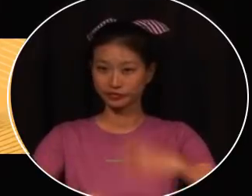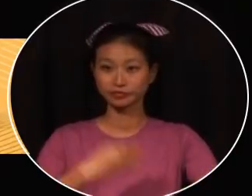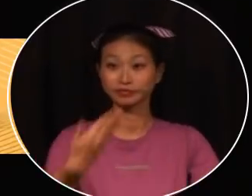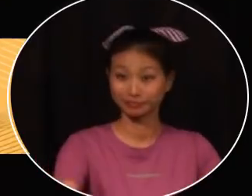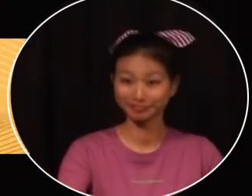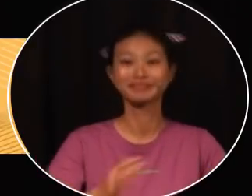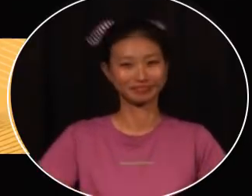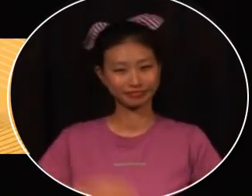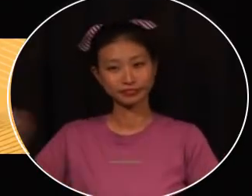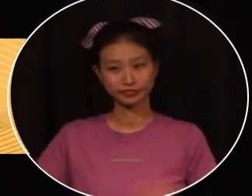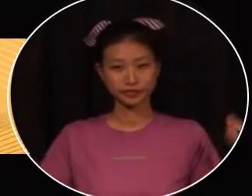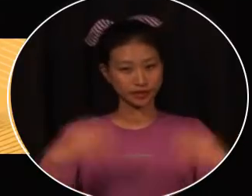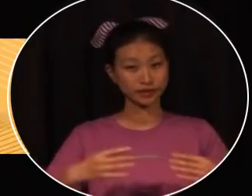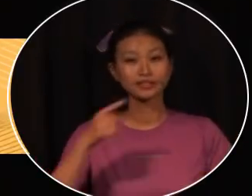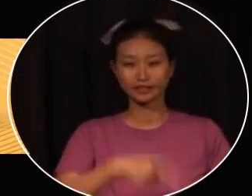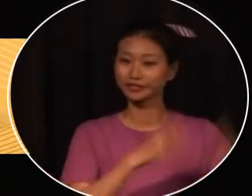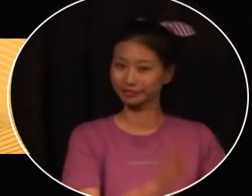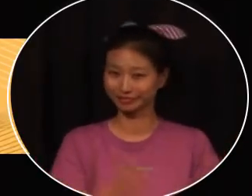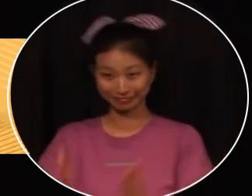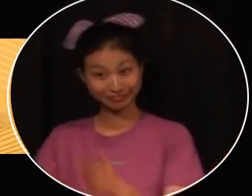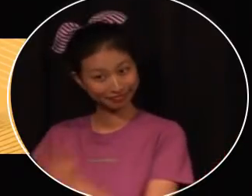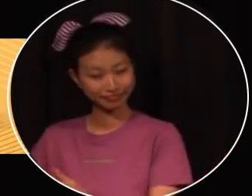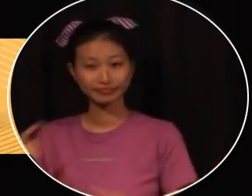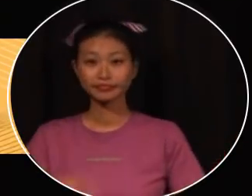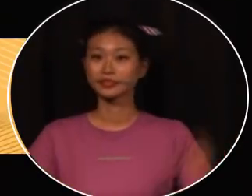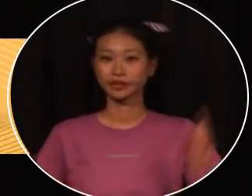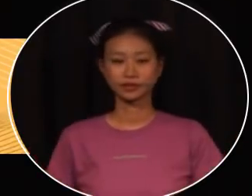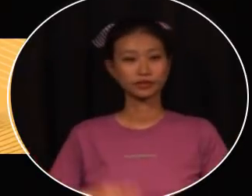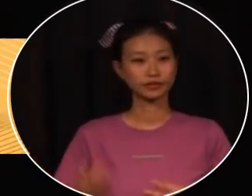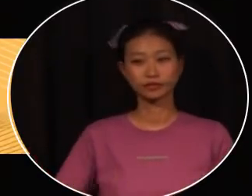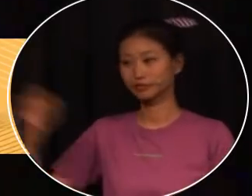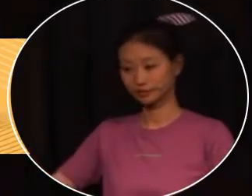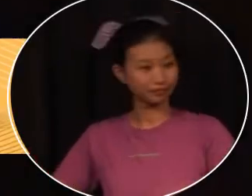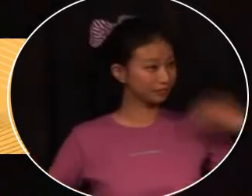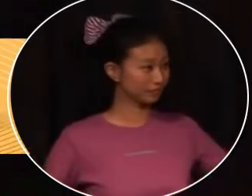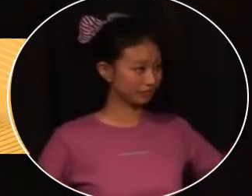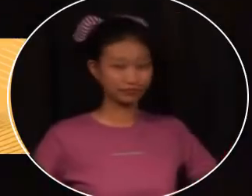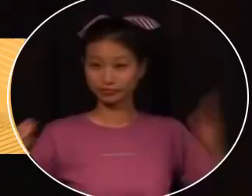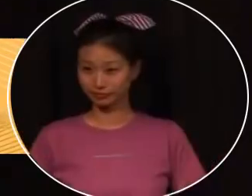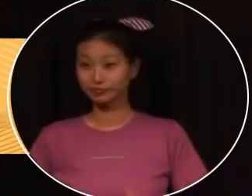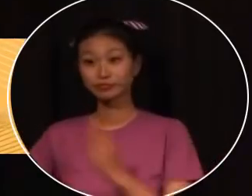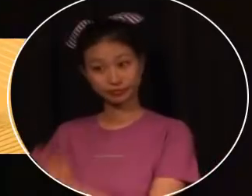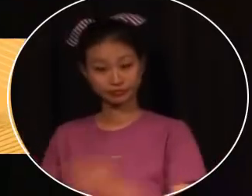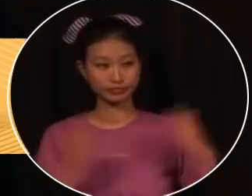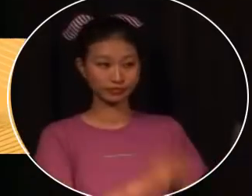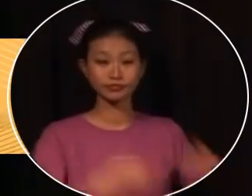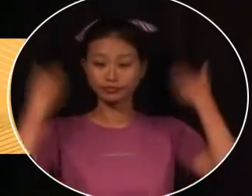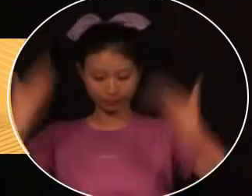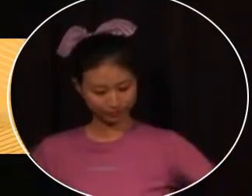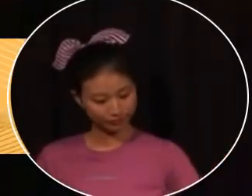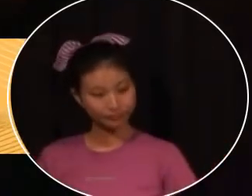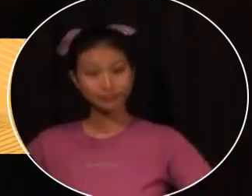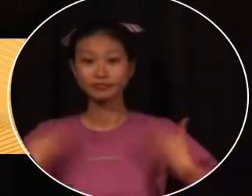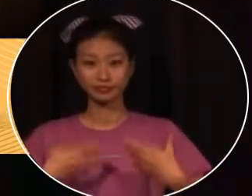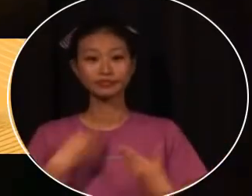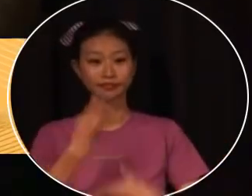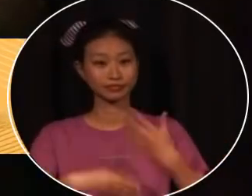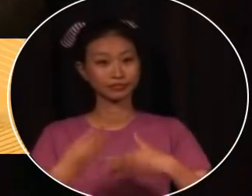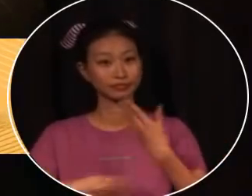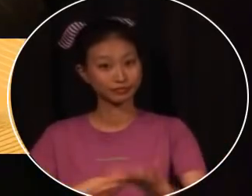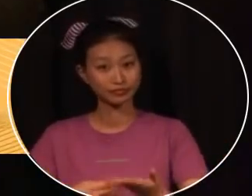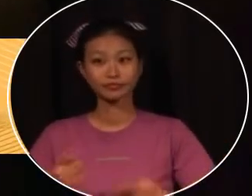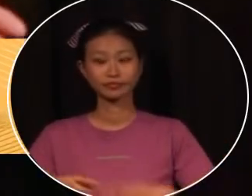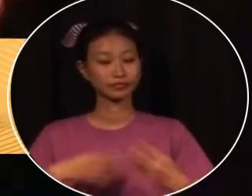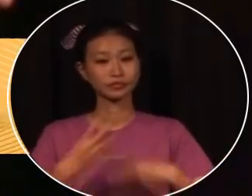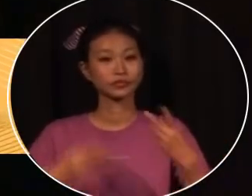此，你的钱要怎么来？ 钱怎么来？其实我觉得有一个很重要的、很简单也很重要的